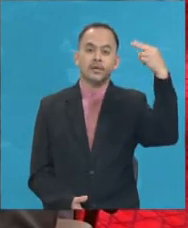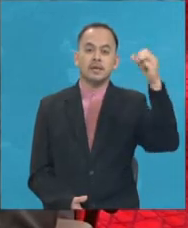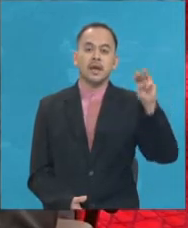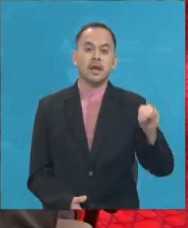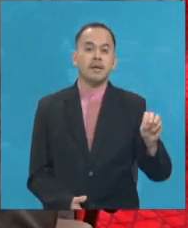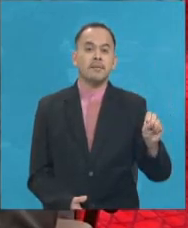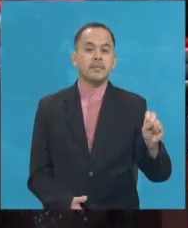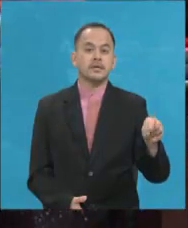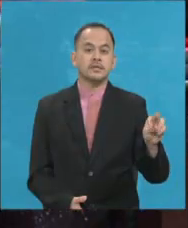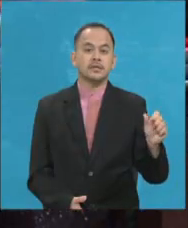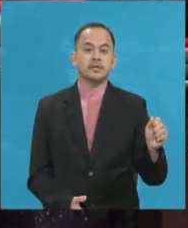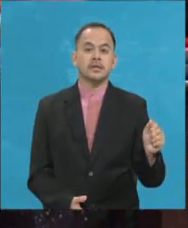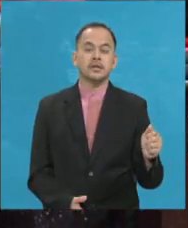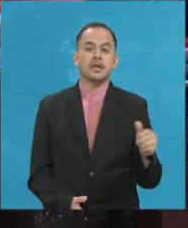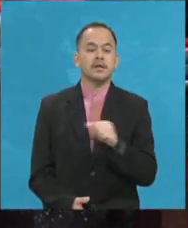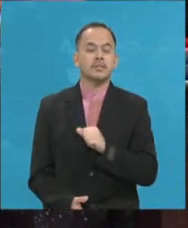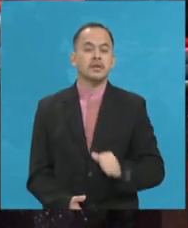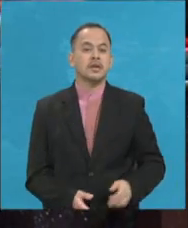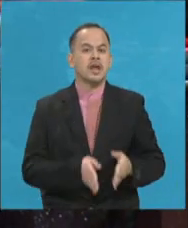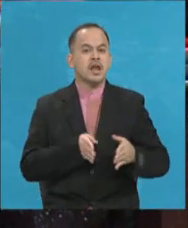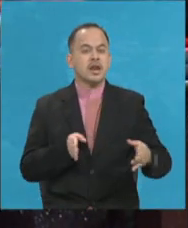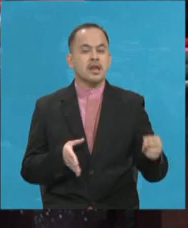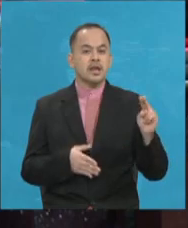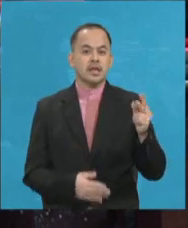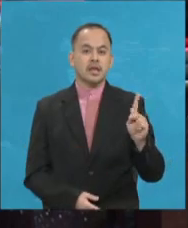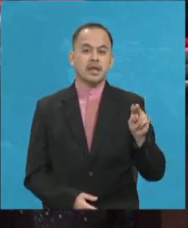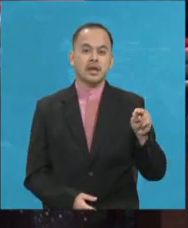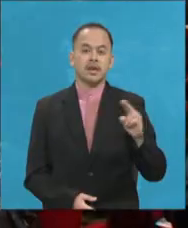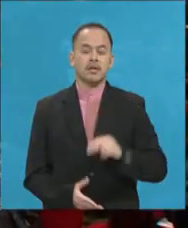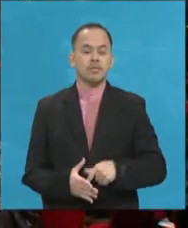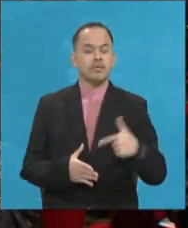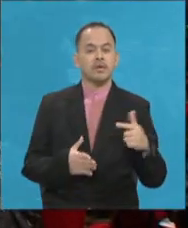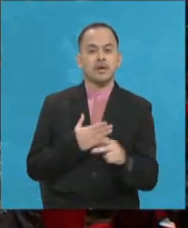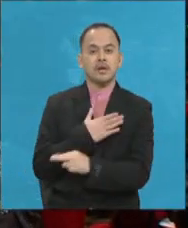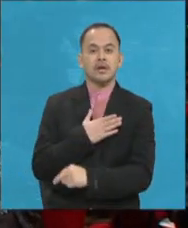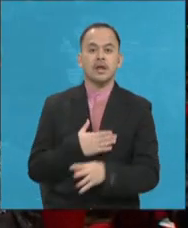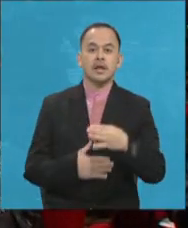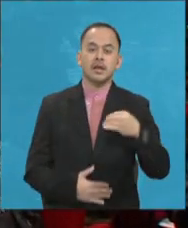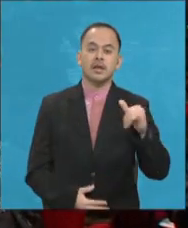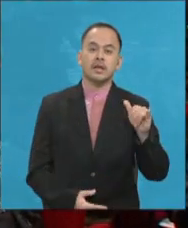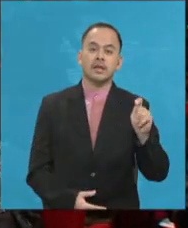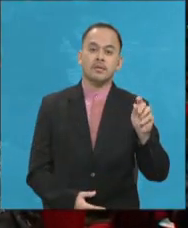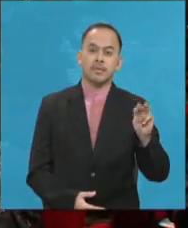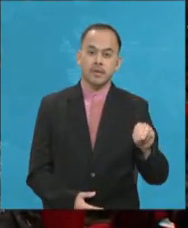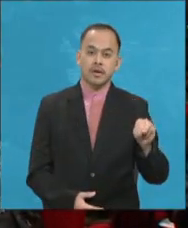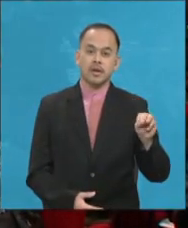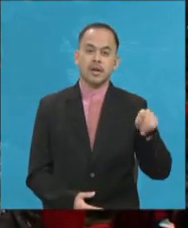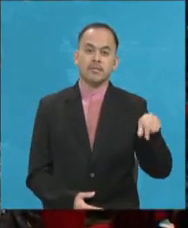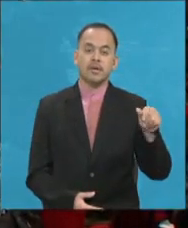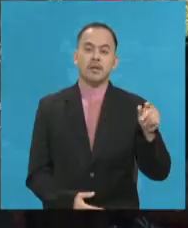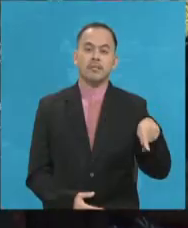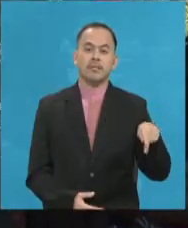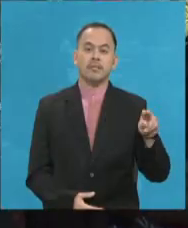MBC deadlock di Kementerian hal-ihwal Luar Negeri Hai dan yang teramat Mulia Paduka Sri pengiran anak